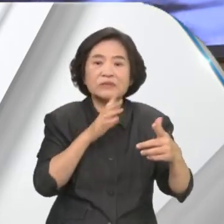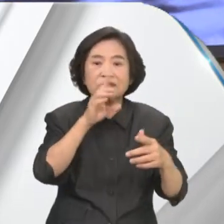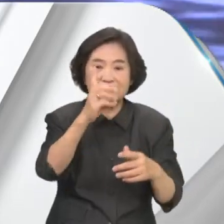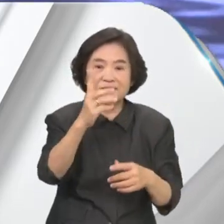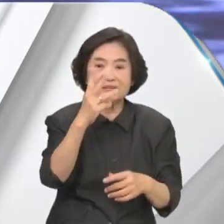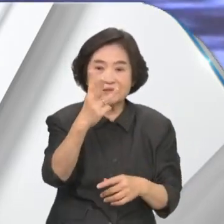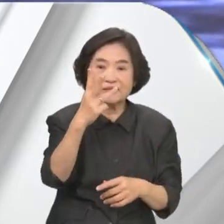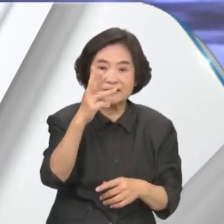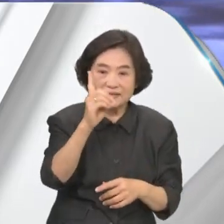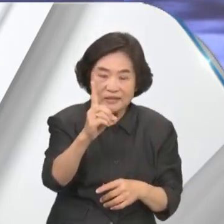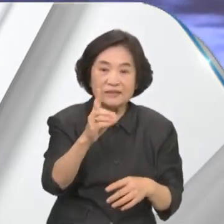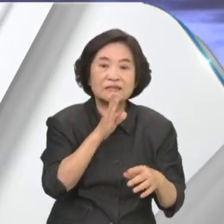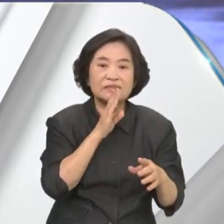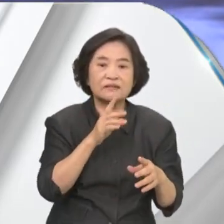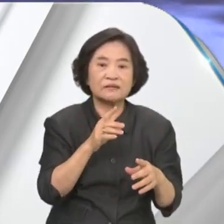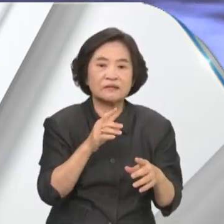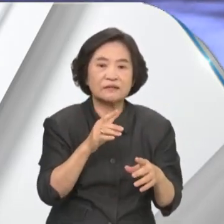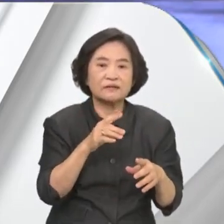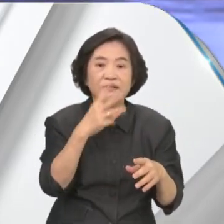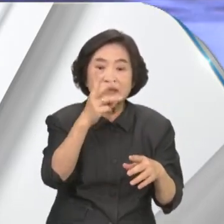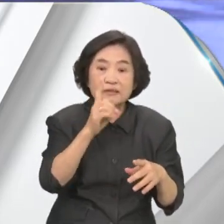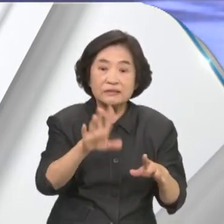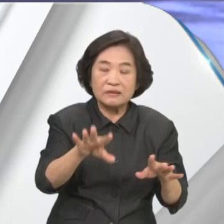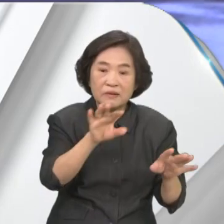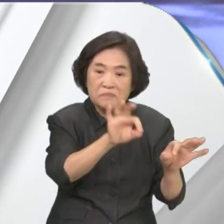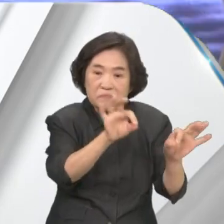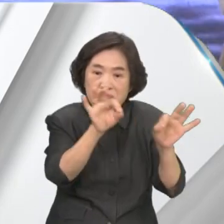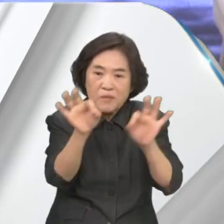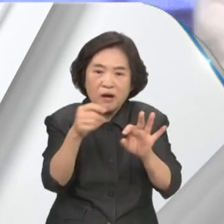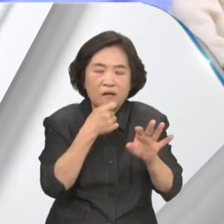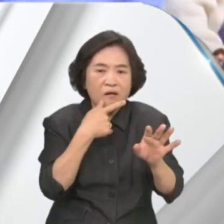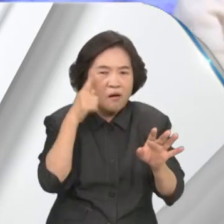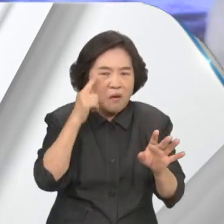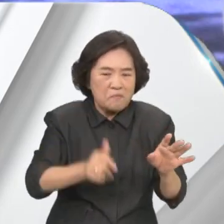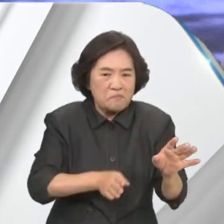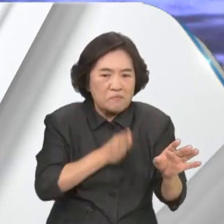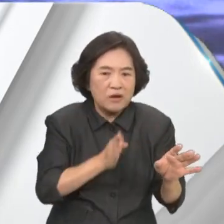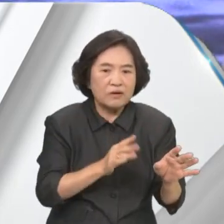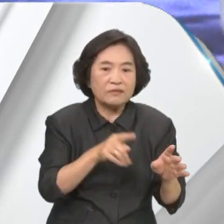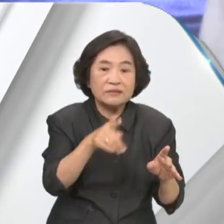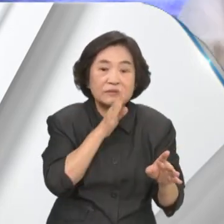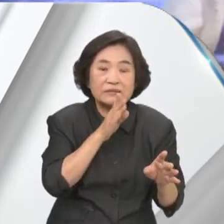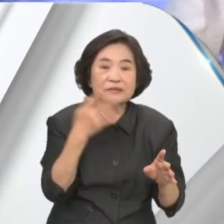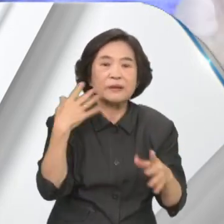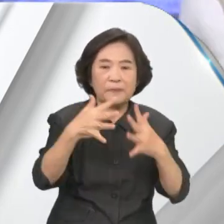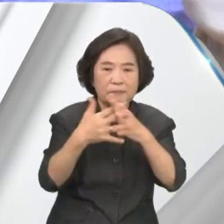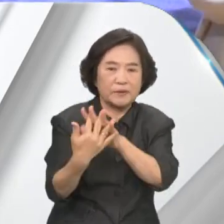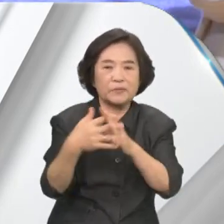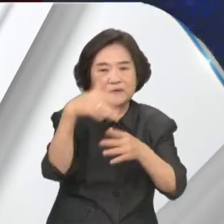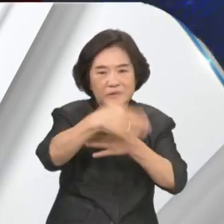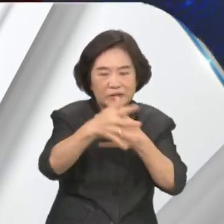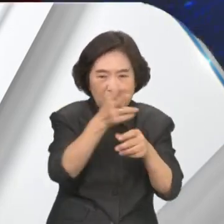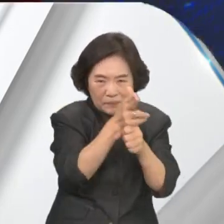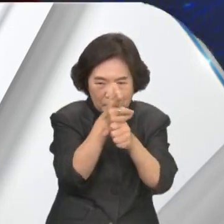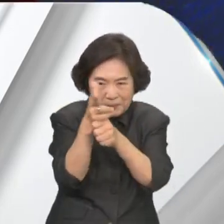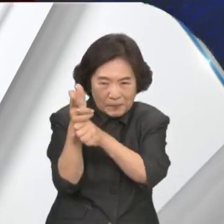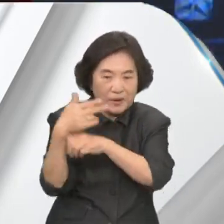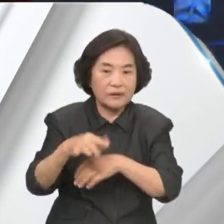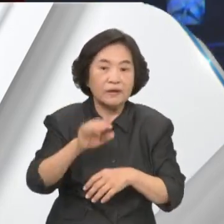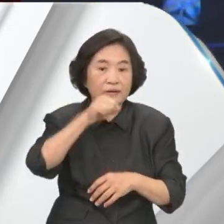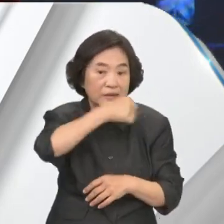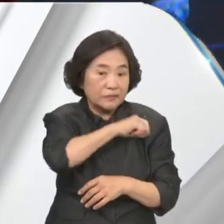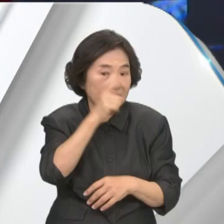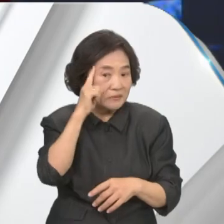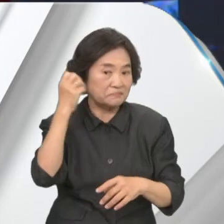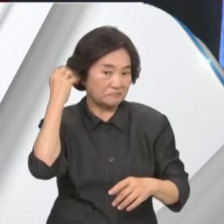模型。好，那 3D 的模型已经拟真到这种地步，它其实是好莱坞级的电影拍摄的工具。台湾应该是